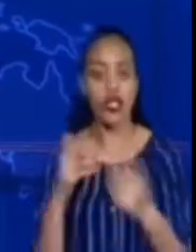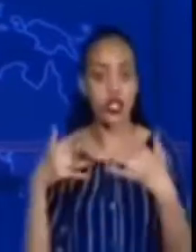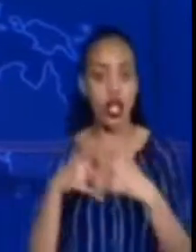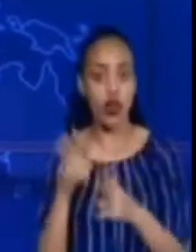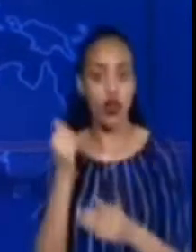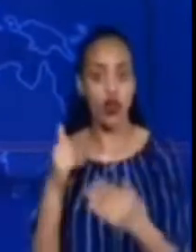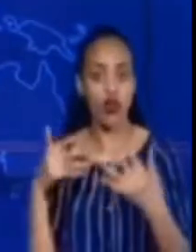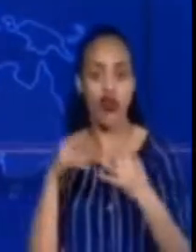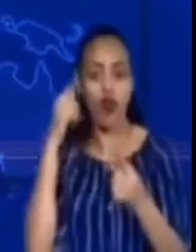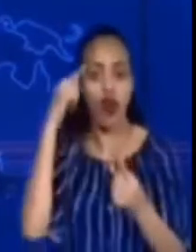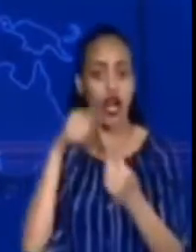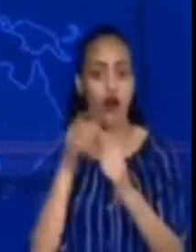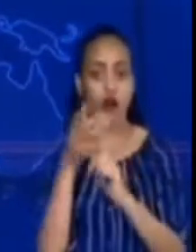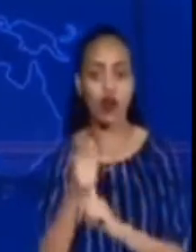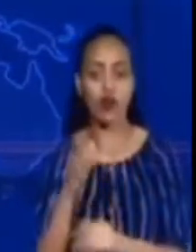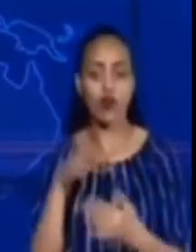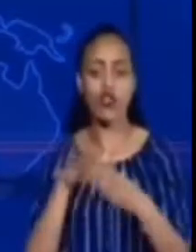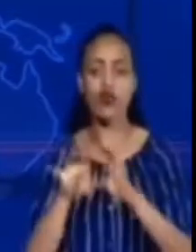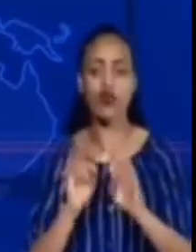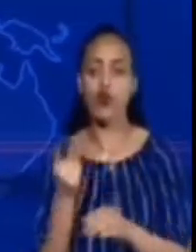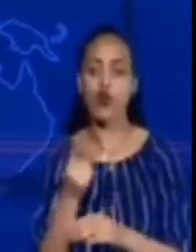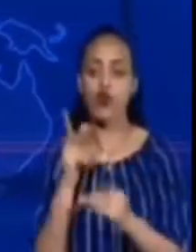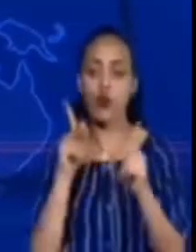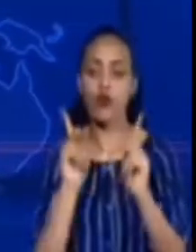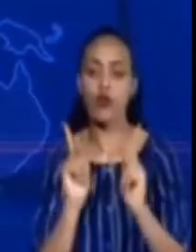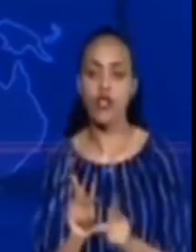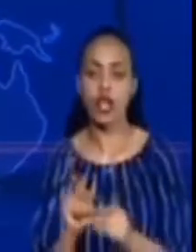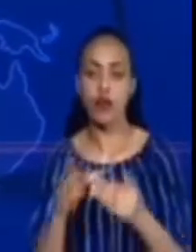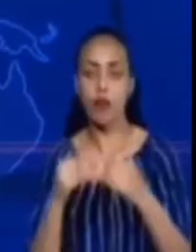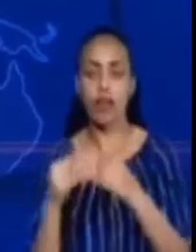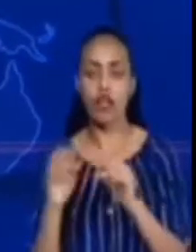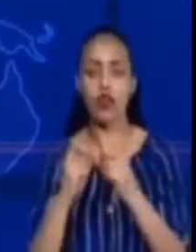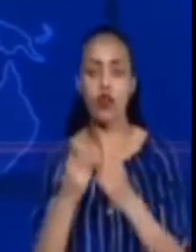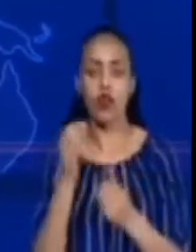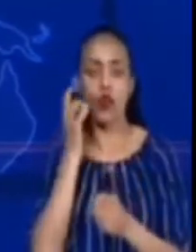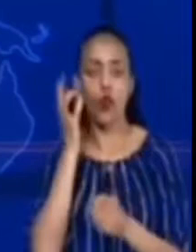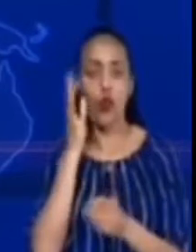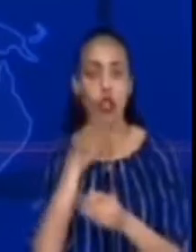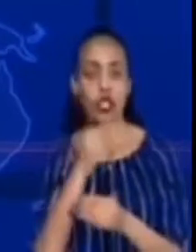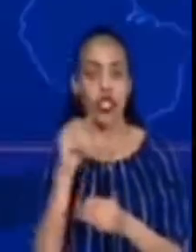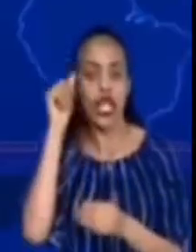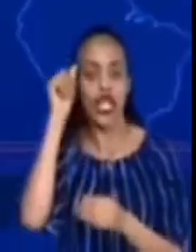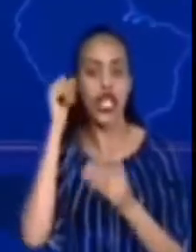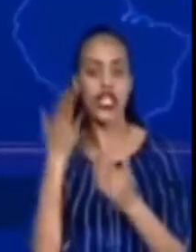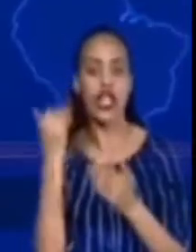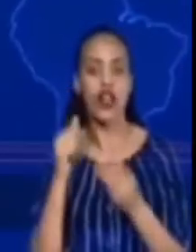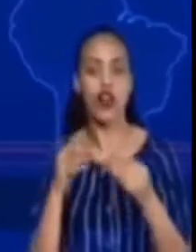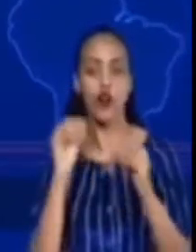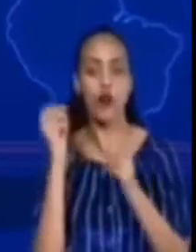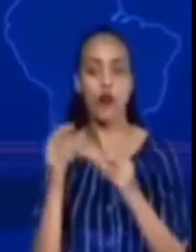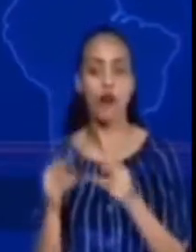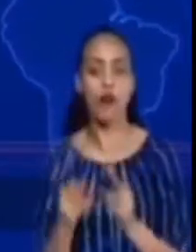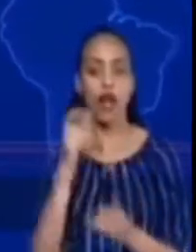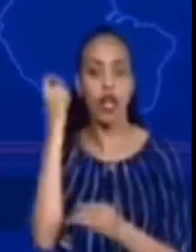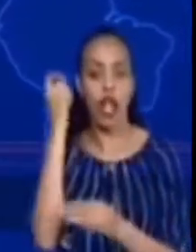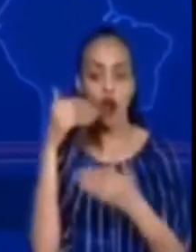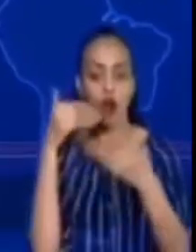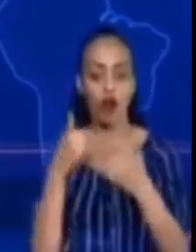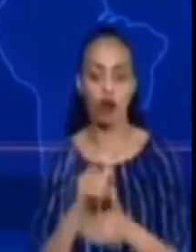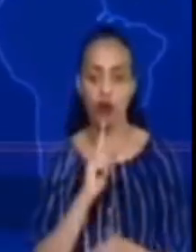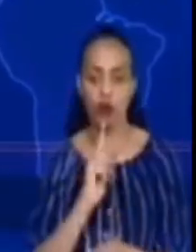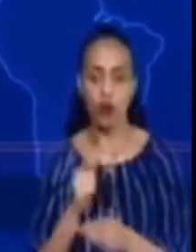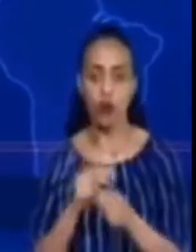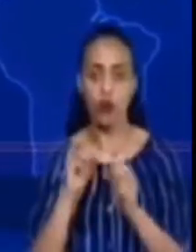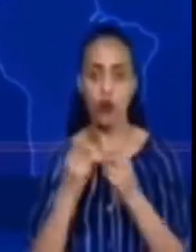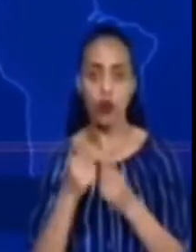በቃ ወደ ሀገራት ትሂድ አባቶች ሰብስበው ወደ ሀገራት ትሂድ እባክህ እዛው ጀርመን ቅራሉን ከዛ ደግሞ ፓይለቱ